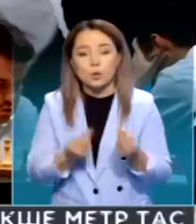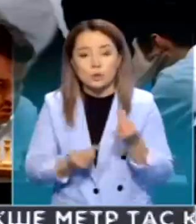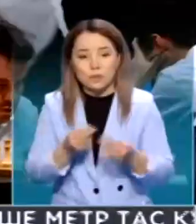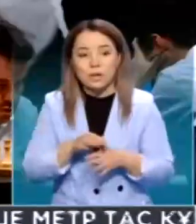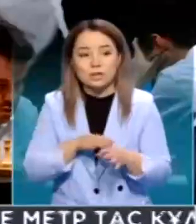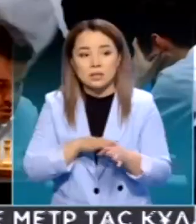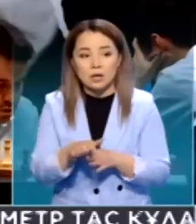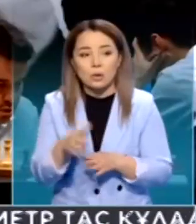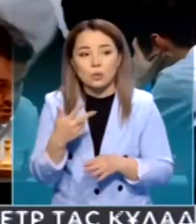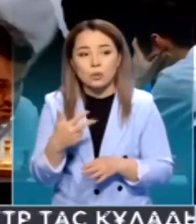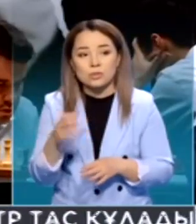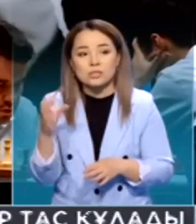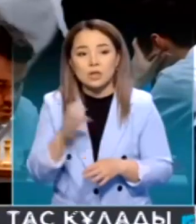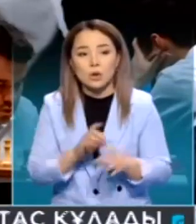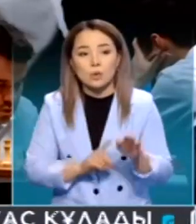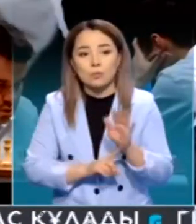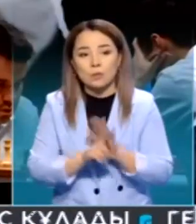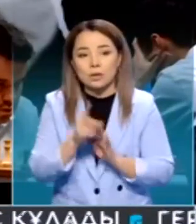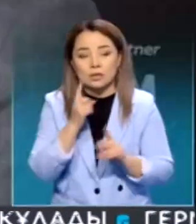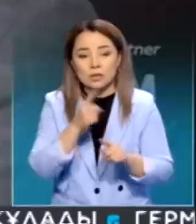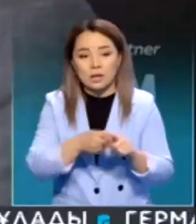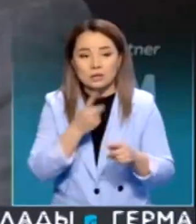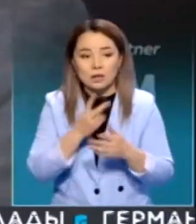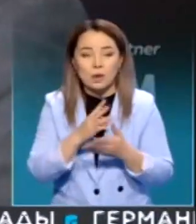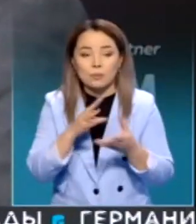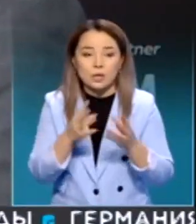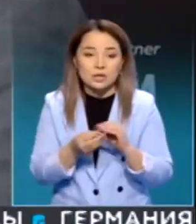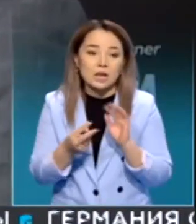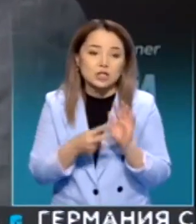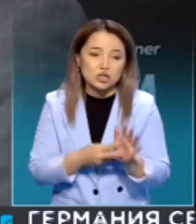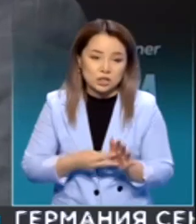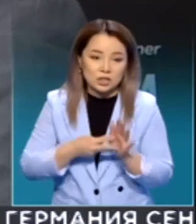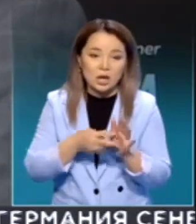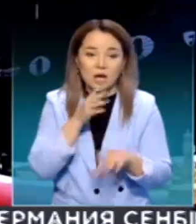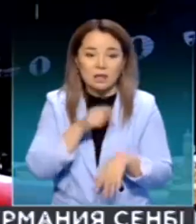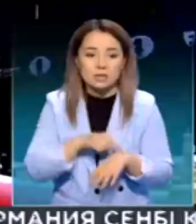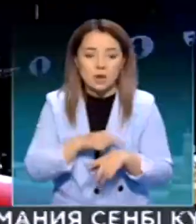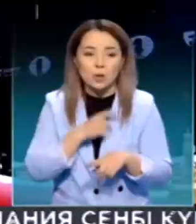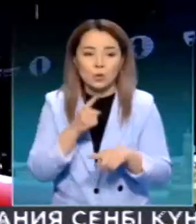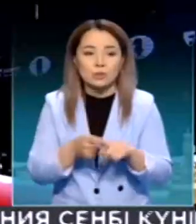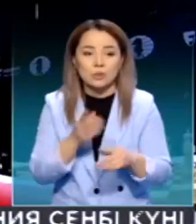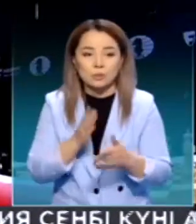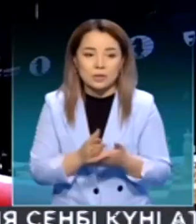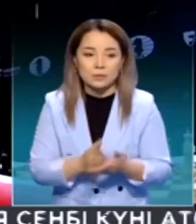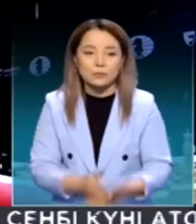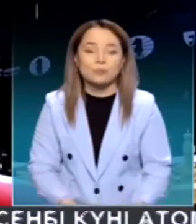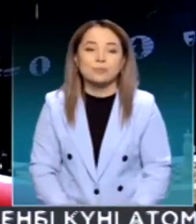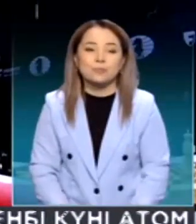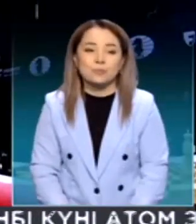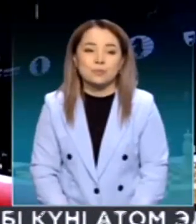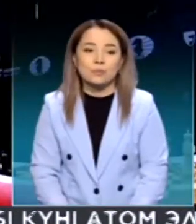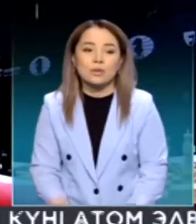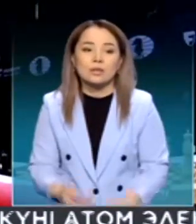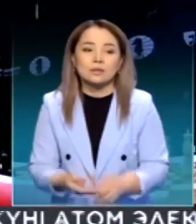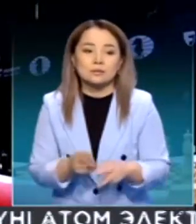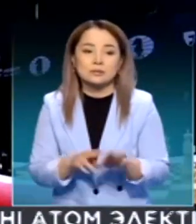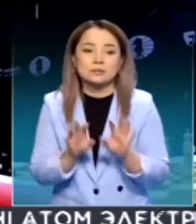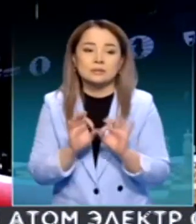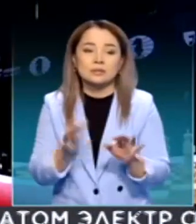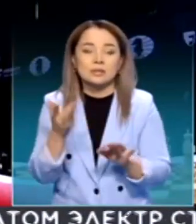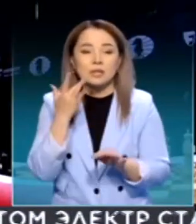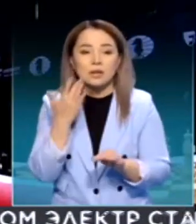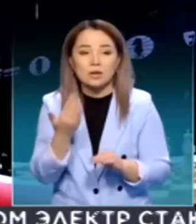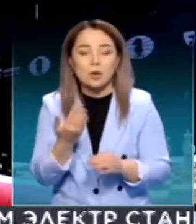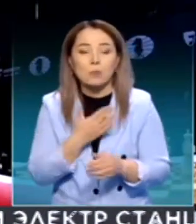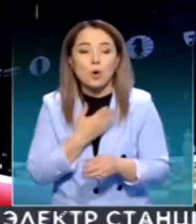сізге тағы да 30 секунд қосылады. Сол себепті бәрін қосқан кезде 7 сағаттан асуы мүмкін. Александр Алехиннің бір ерекшелігі, ол үнемі айтатын,